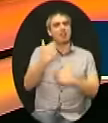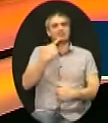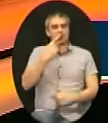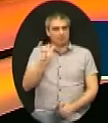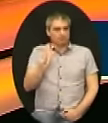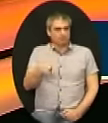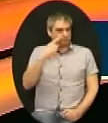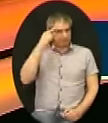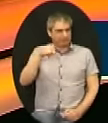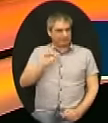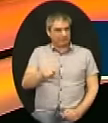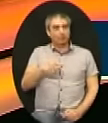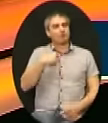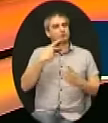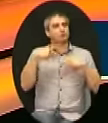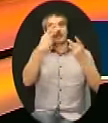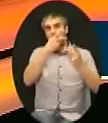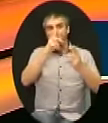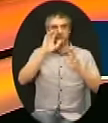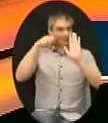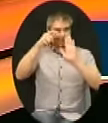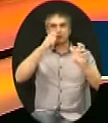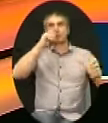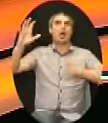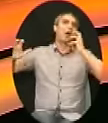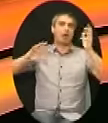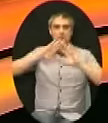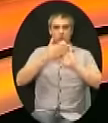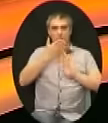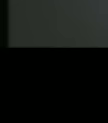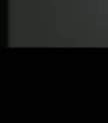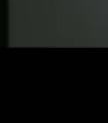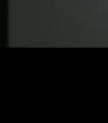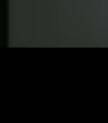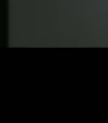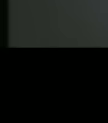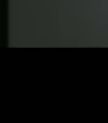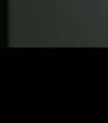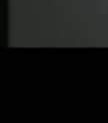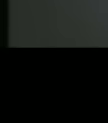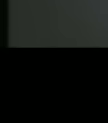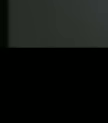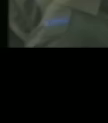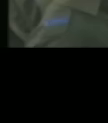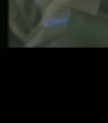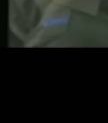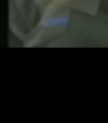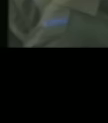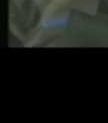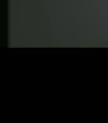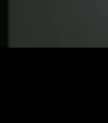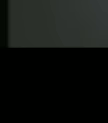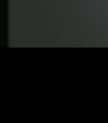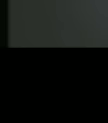הזאת, אני רוצה לחזור איתך לסרטון שהסיר מערכת פוליטית כולה. בוא נראה. Okay. אני אכלתי את החרה, את הזיעה ואת הדם עם החברים